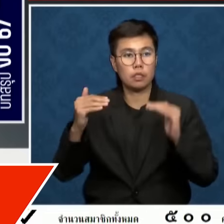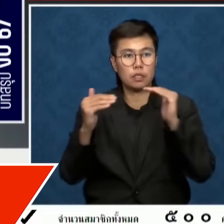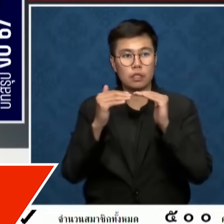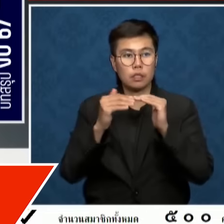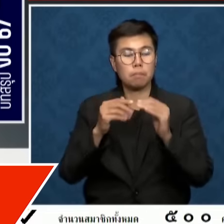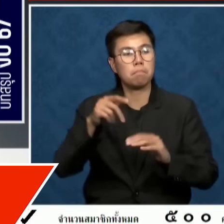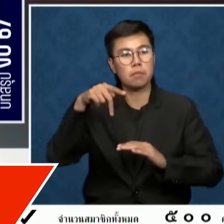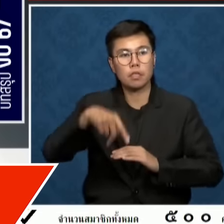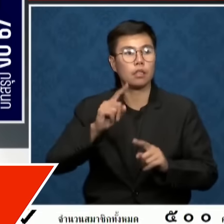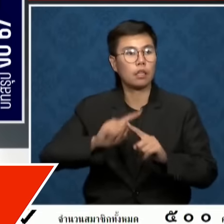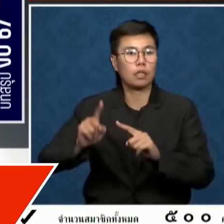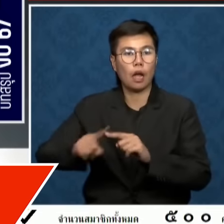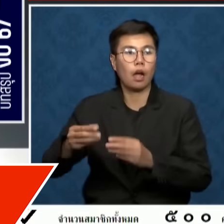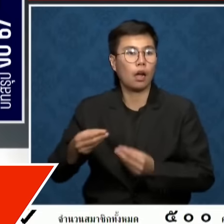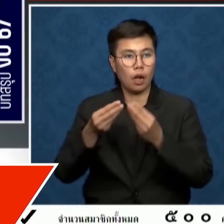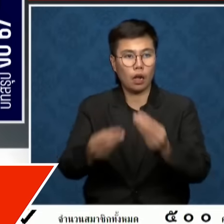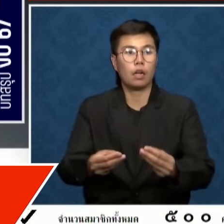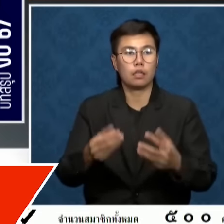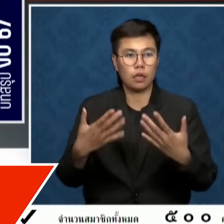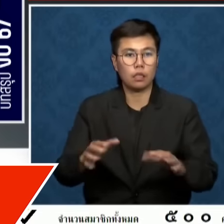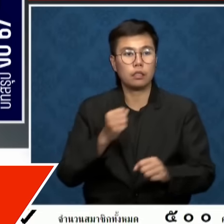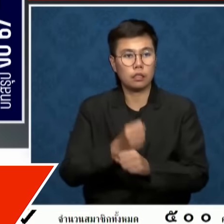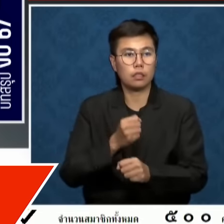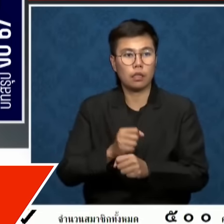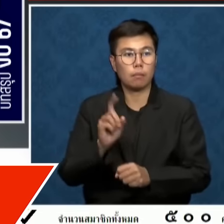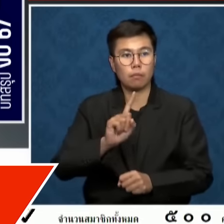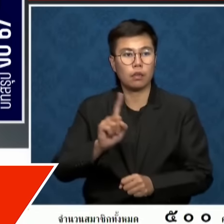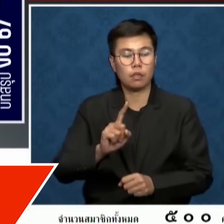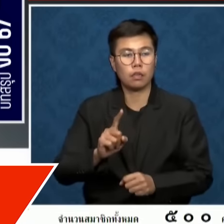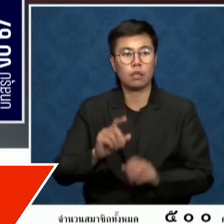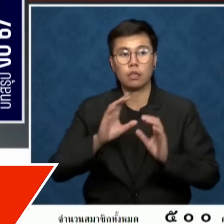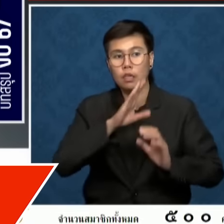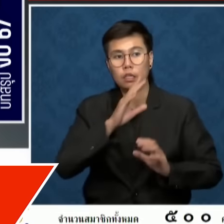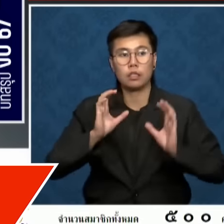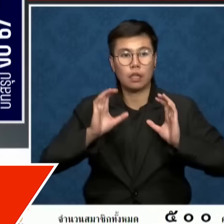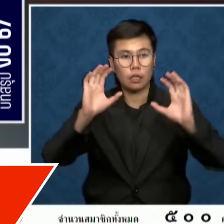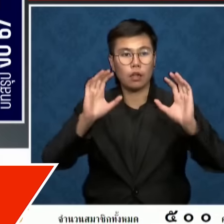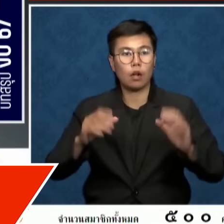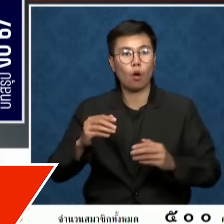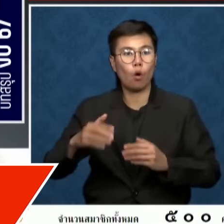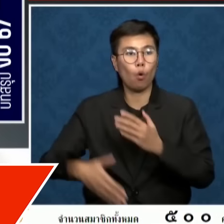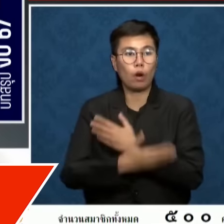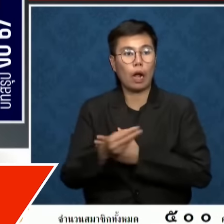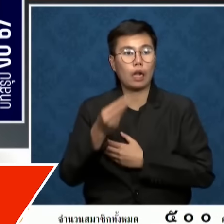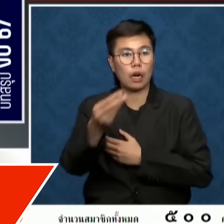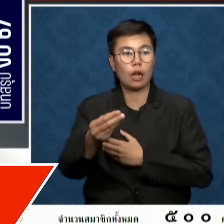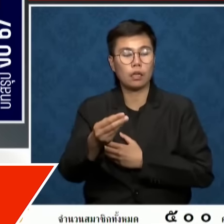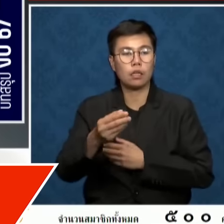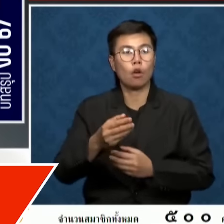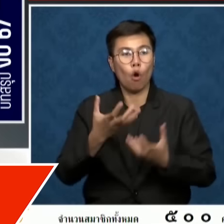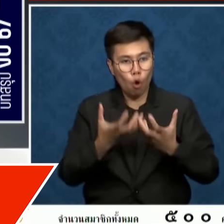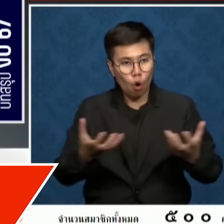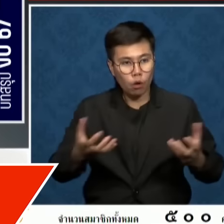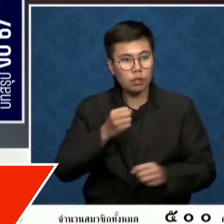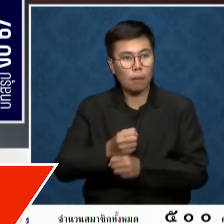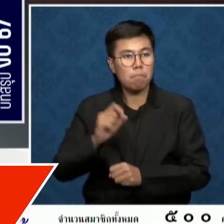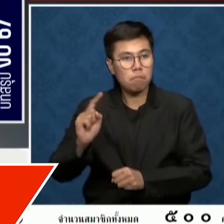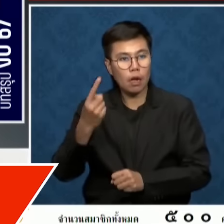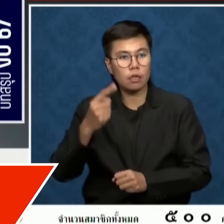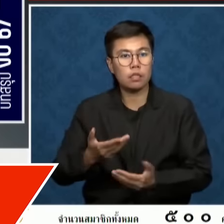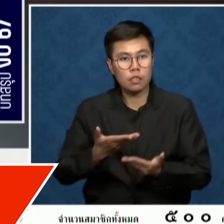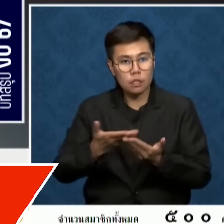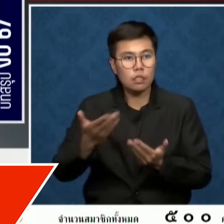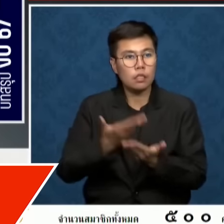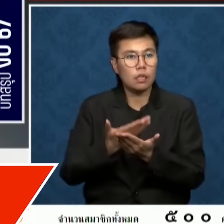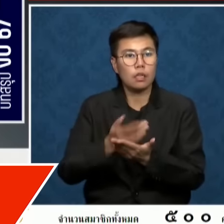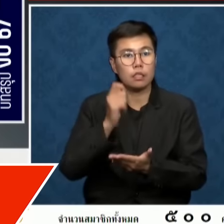พิเศษต่ๆค่ะทั้งหมดทำเพื่หวงว่า หากรฐให้โอกาสกัสินค้านวัตกรรมเหล่านี้นะคะโดยการจัดซ้อจดจ้าง